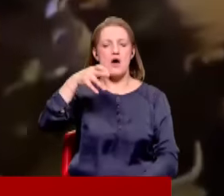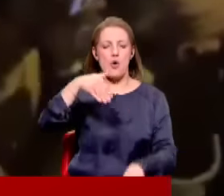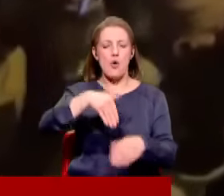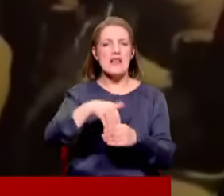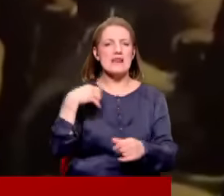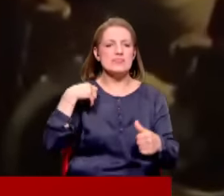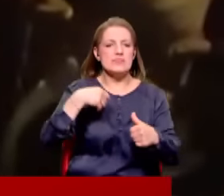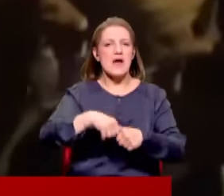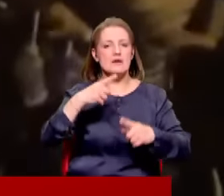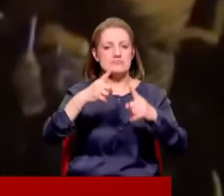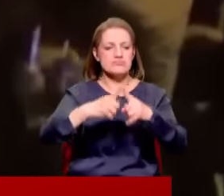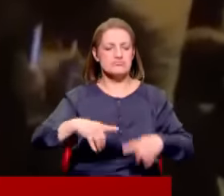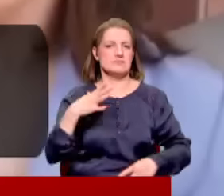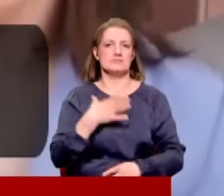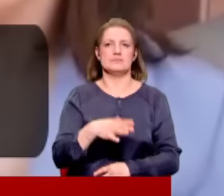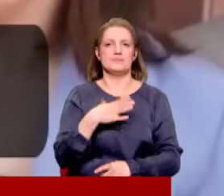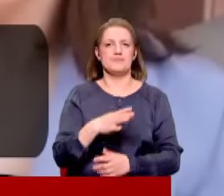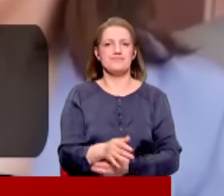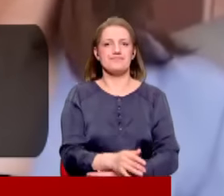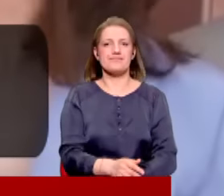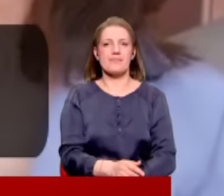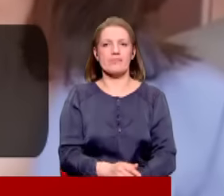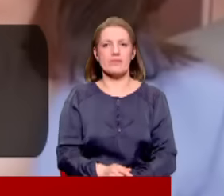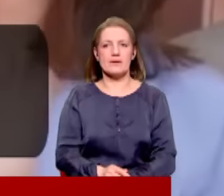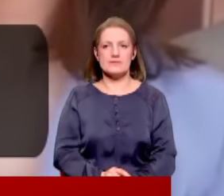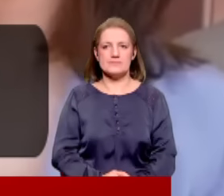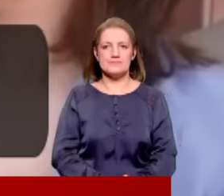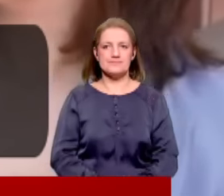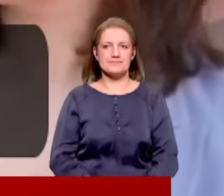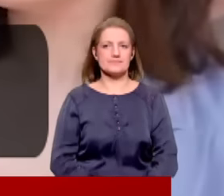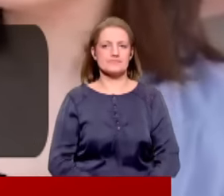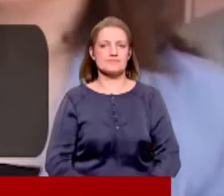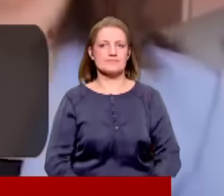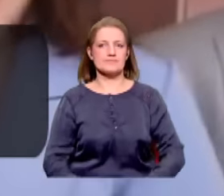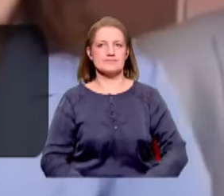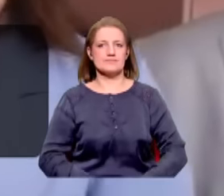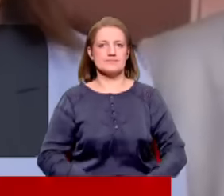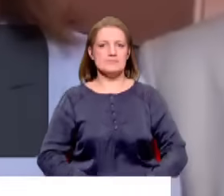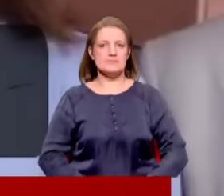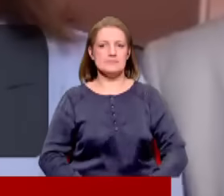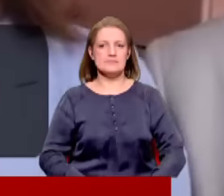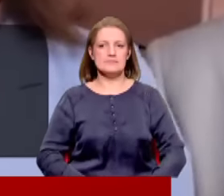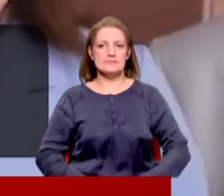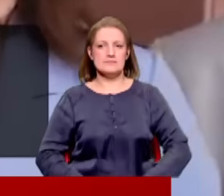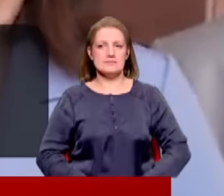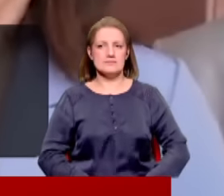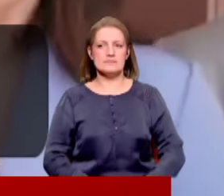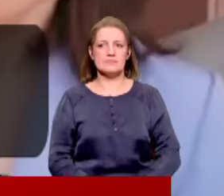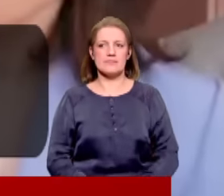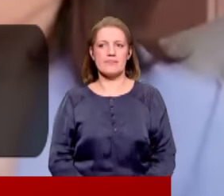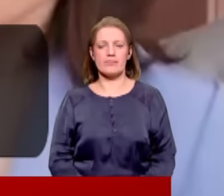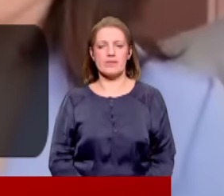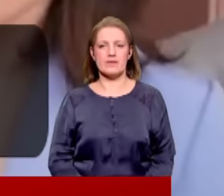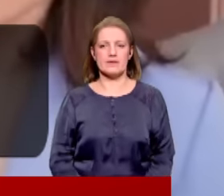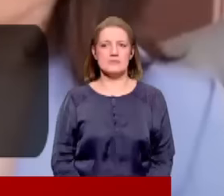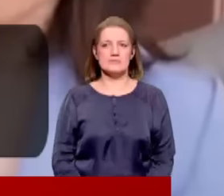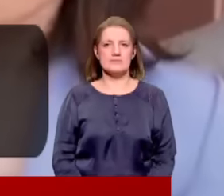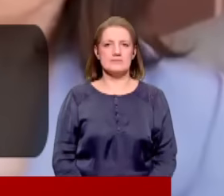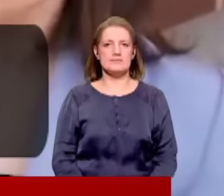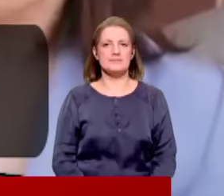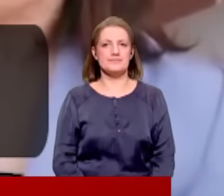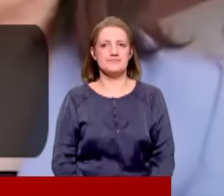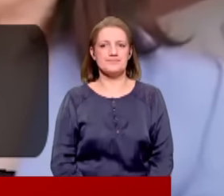oyların yeniden sayılmasını talep etti. Maskeye 130 milyon TL, Manisa Büyükşehir Belediyesi'nden de 480 milyon